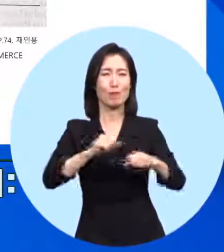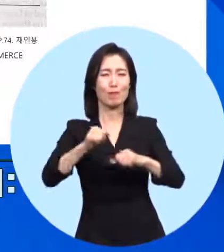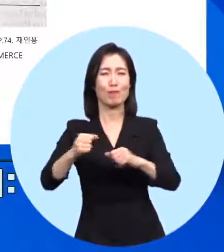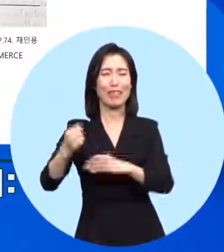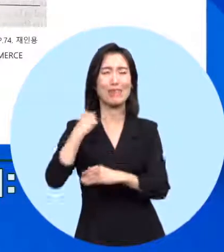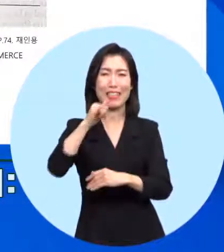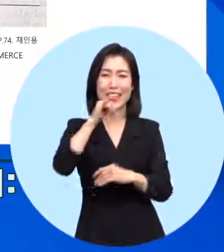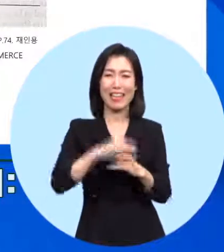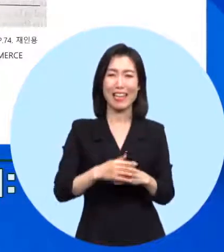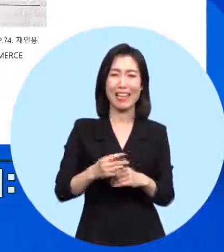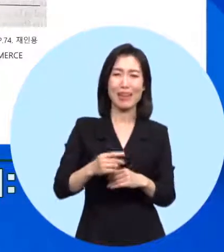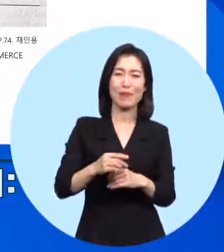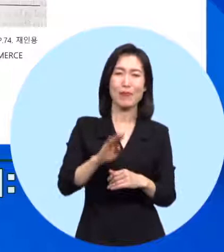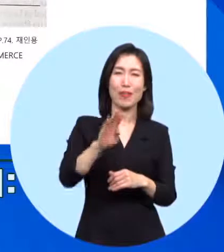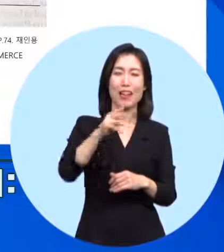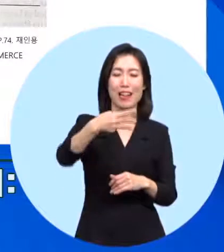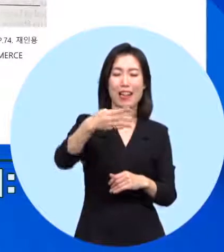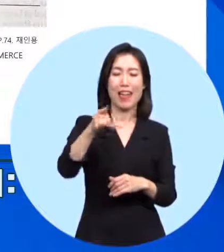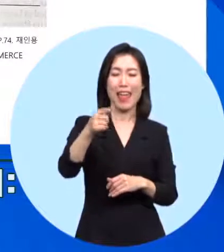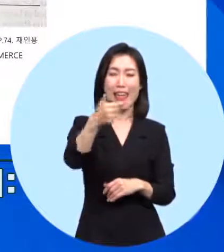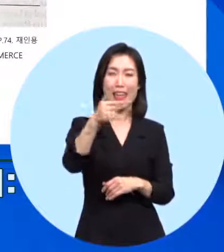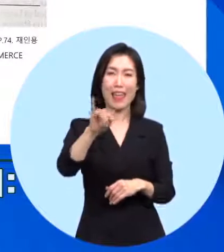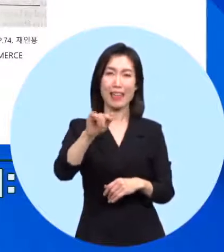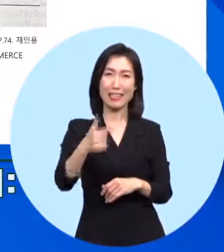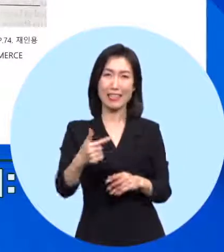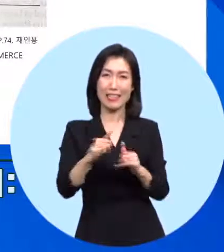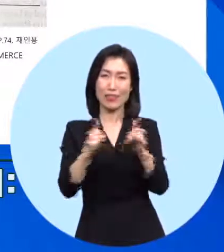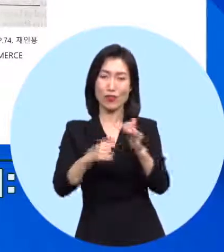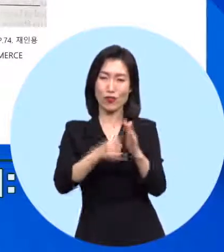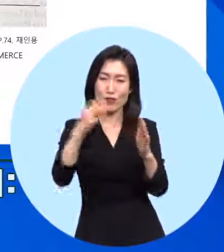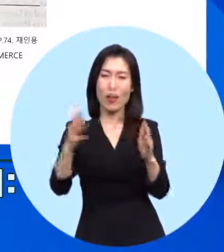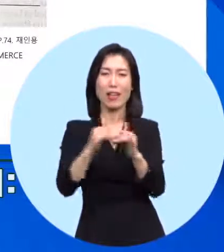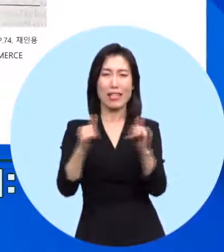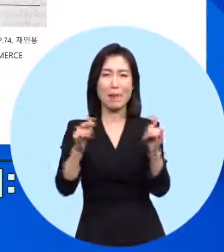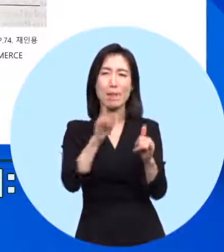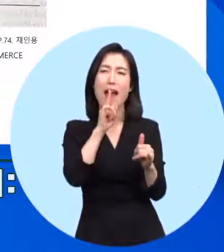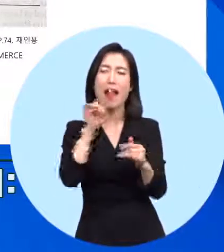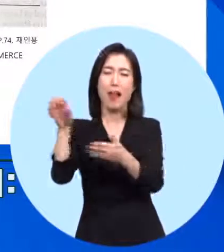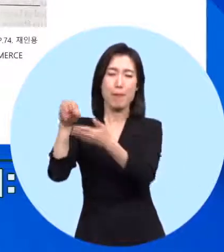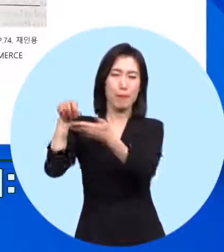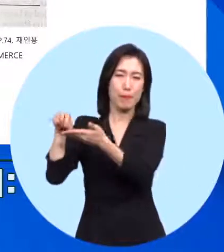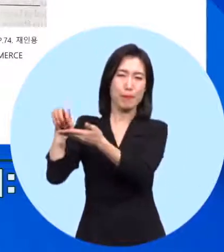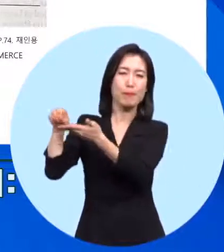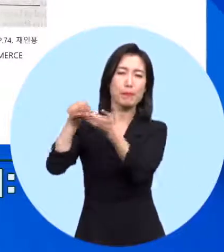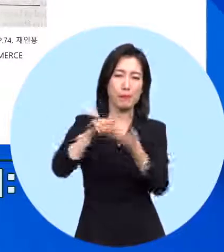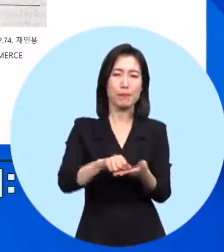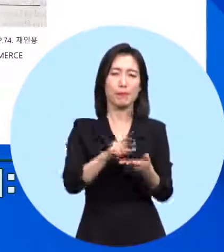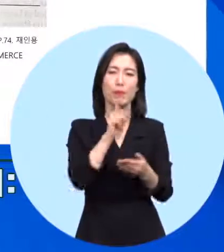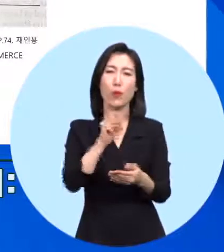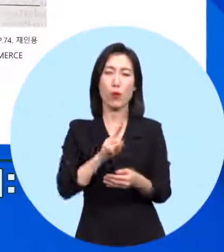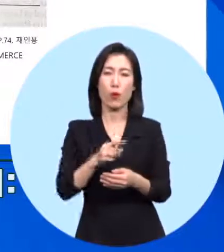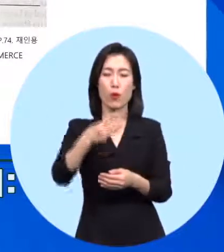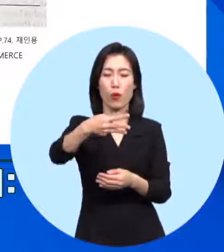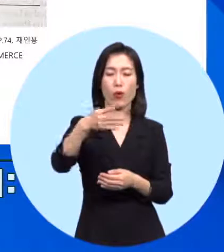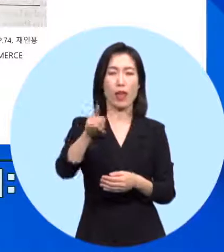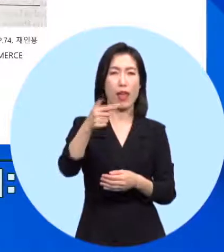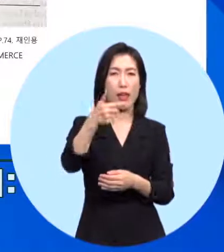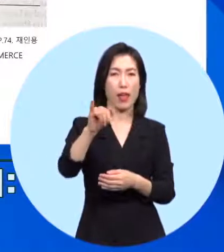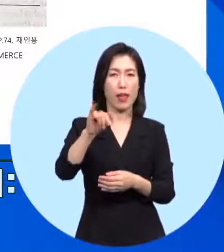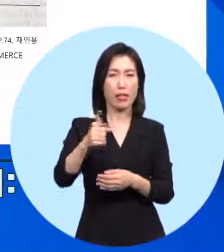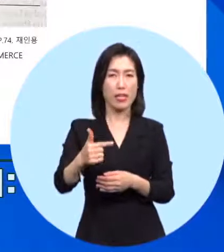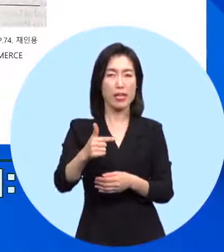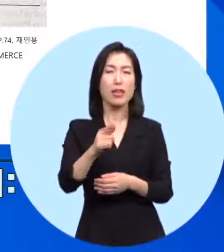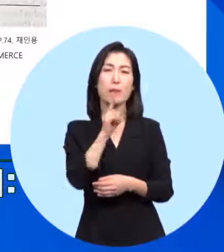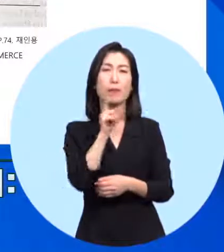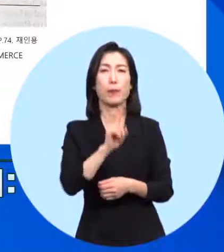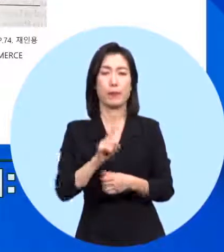한 레닌의 말로 저 기사를 그 보수적인 타임지가 시작을 이렇게 합니다. 레닌의 말